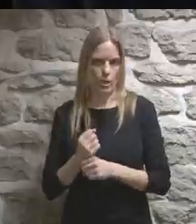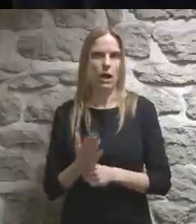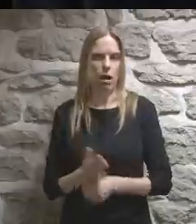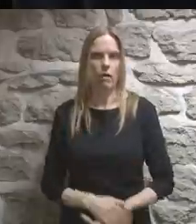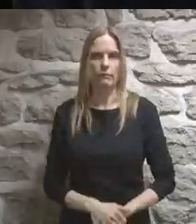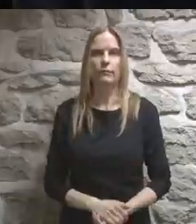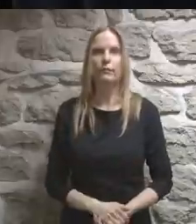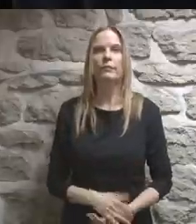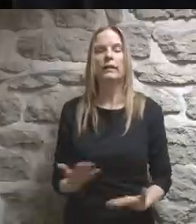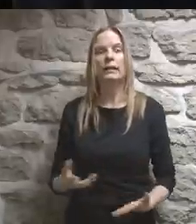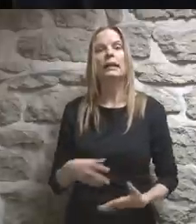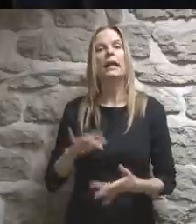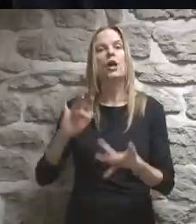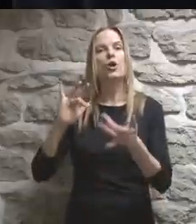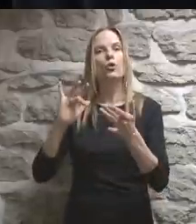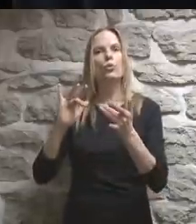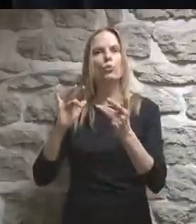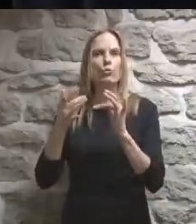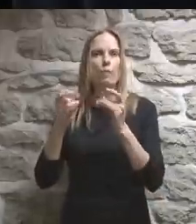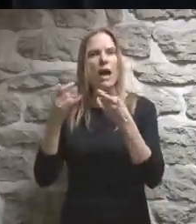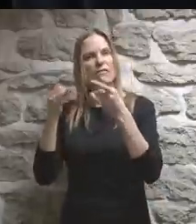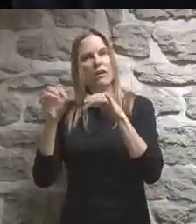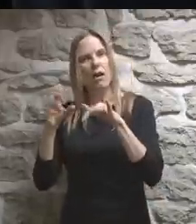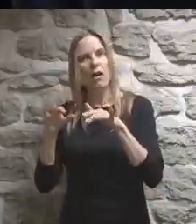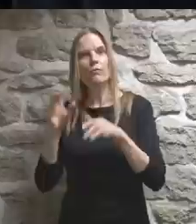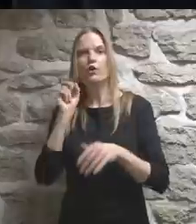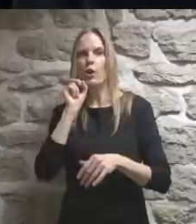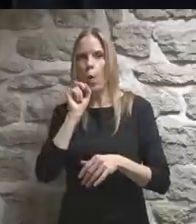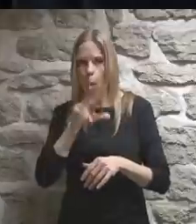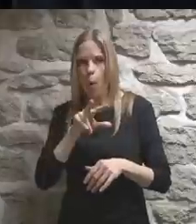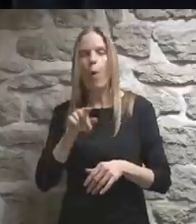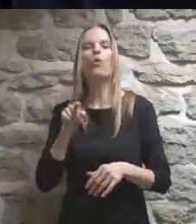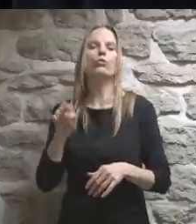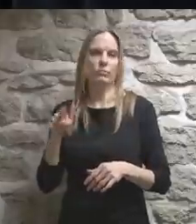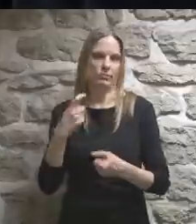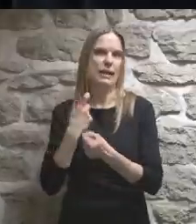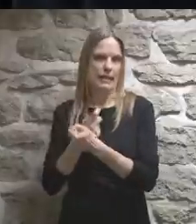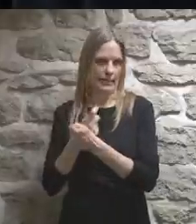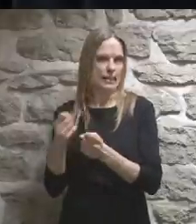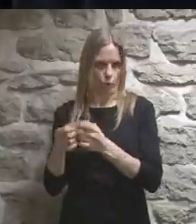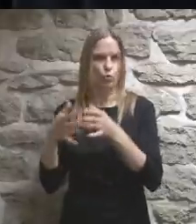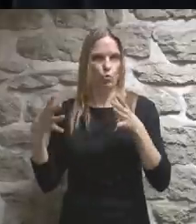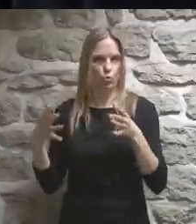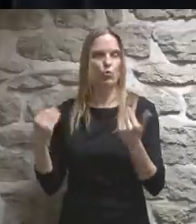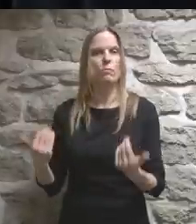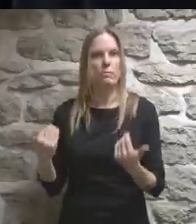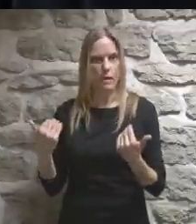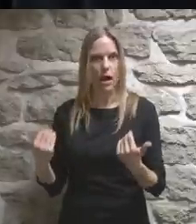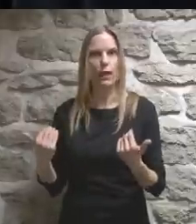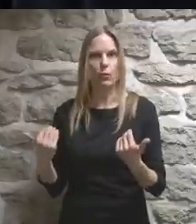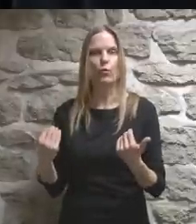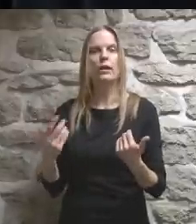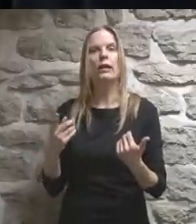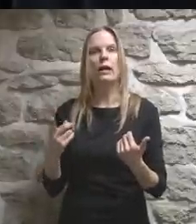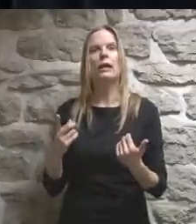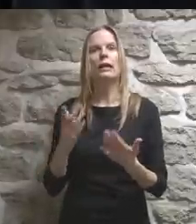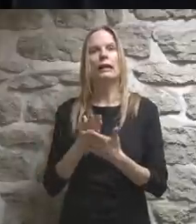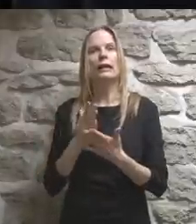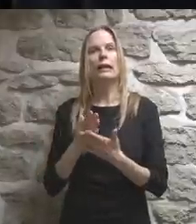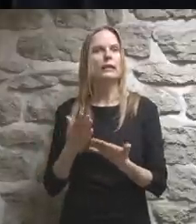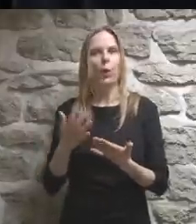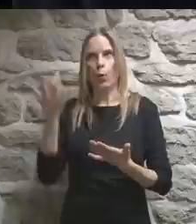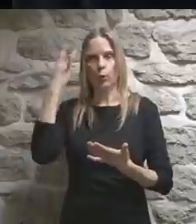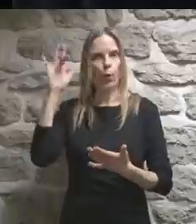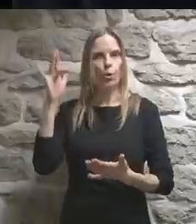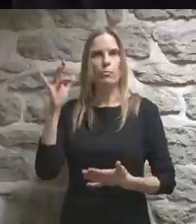siis küberohtude nii-öelda see risk on tõepoolest hetkel väga kõrge ja veel kord, et ikkagi tundmatud